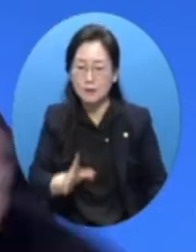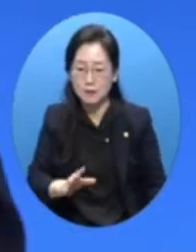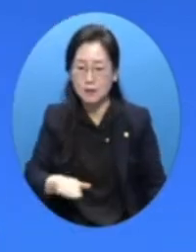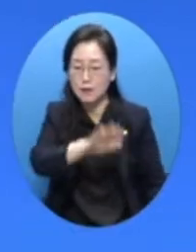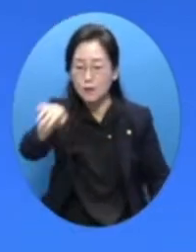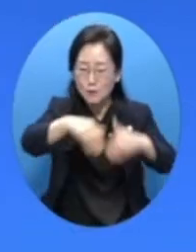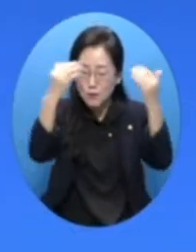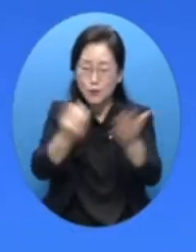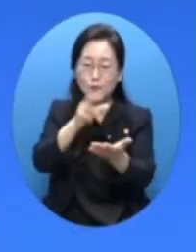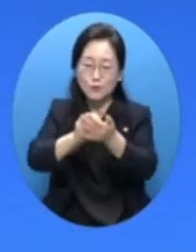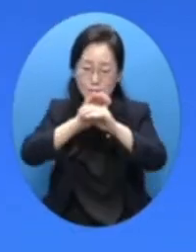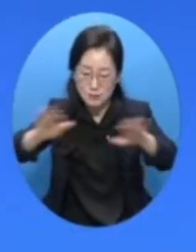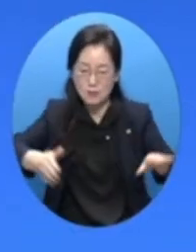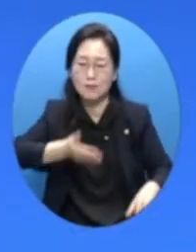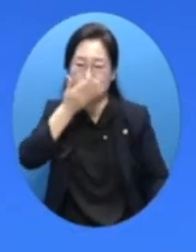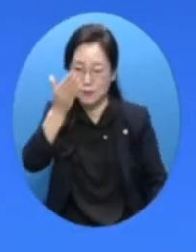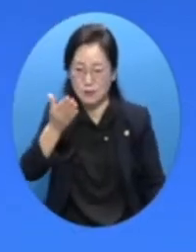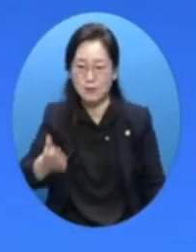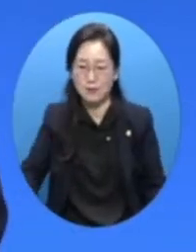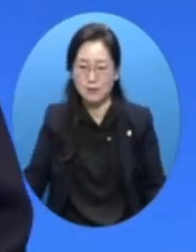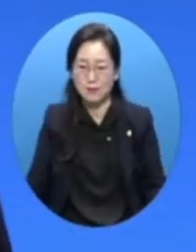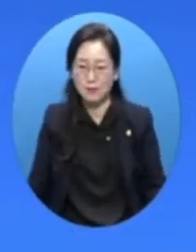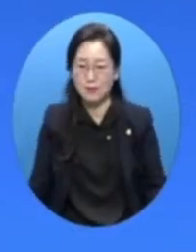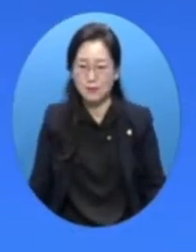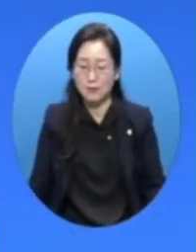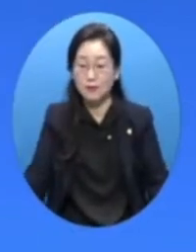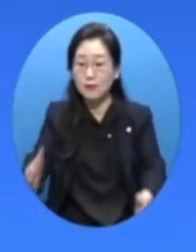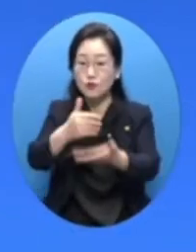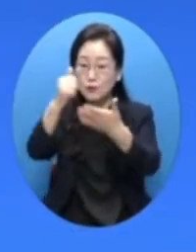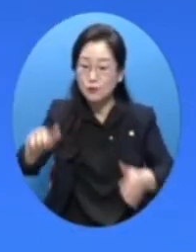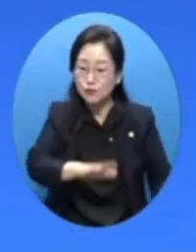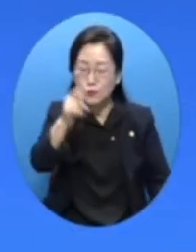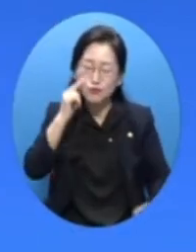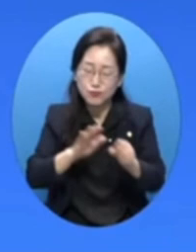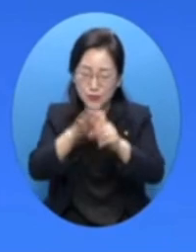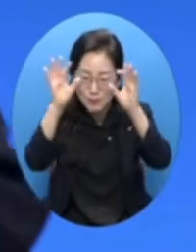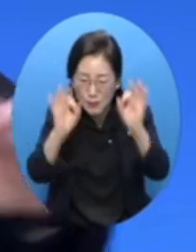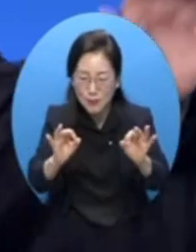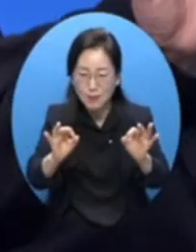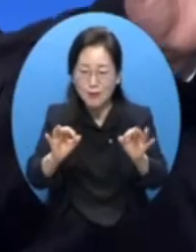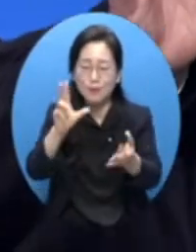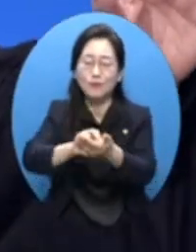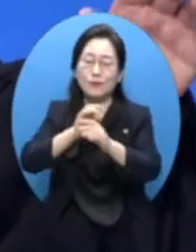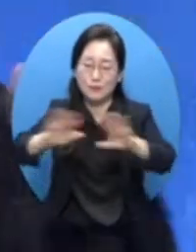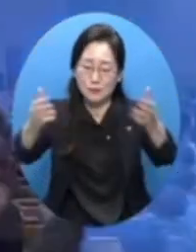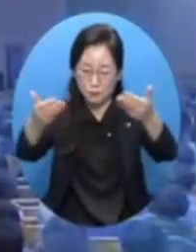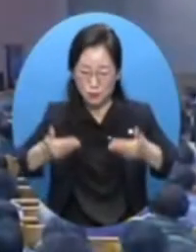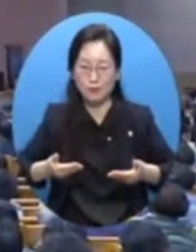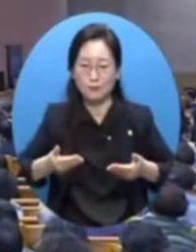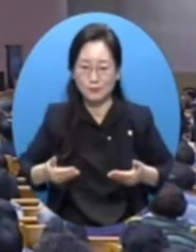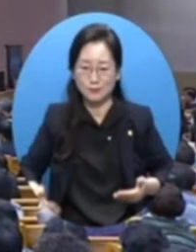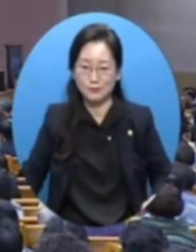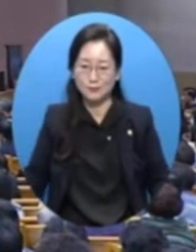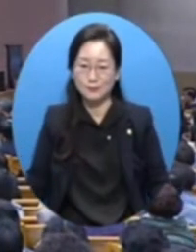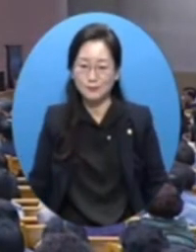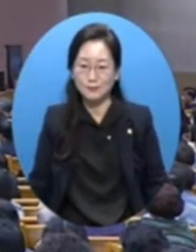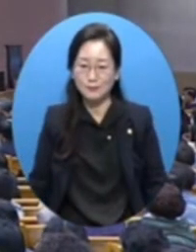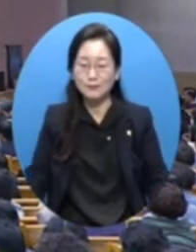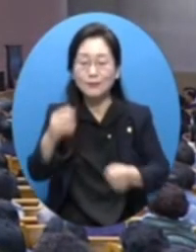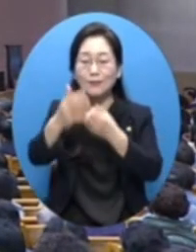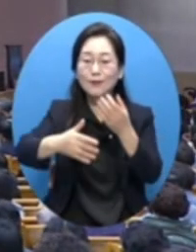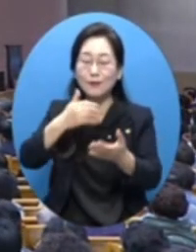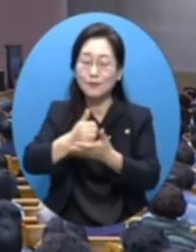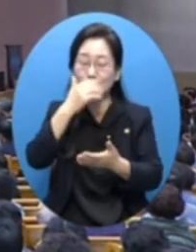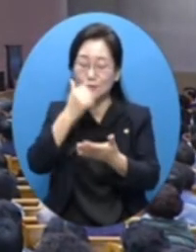우리의 모든 문제를 해결해 주시는 분이신 것입니다. 주님이 우리를 불쌍히 보셨기 때문에 문제가 해결된 것입니다. 하나님께서